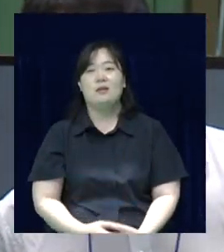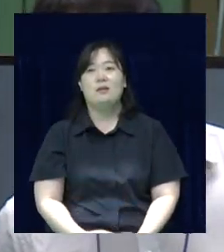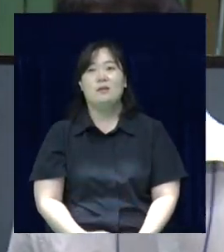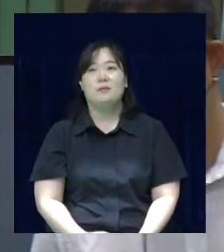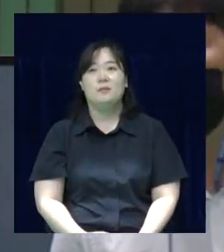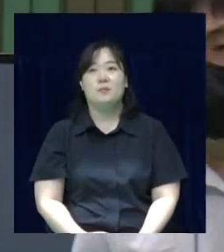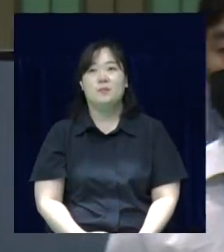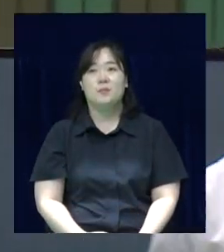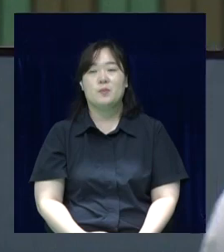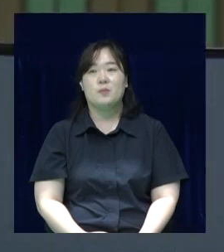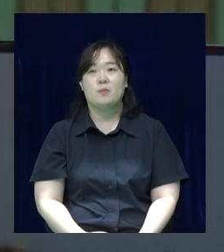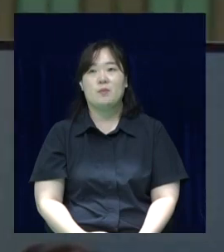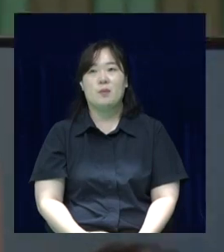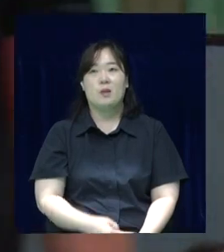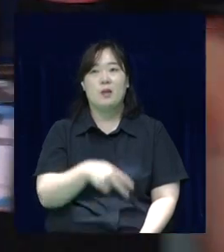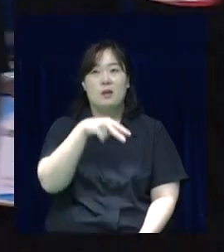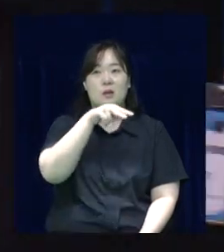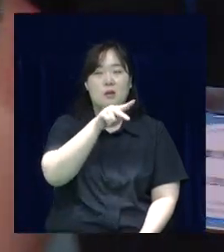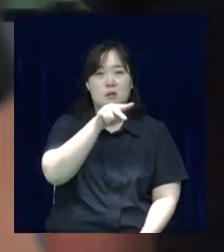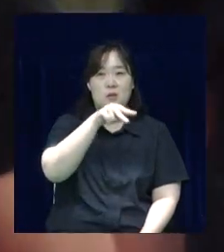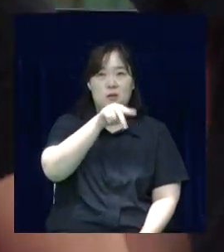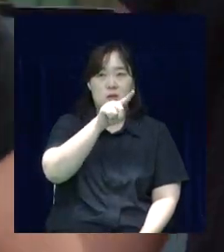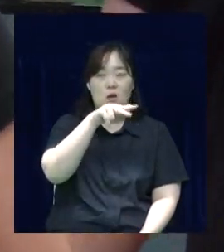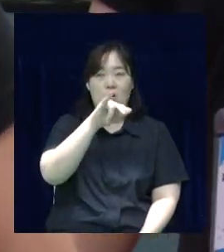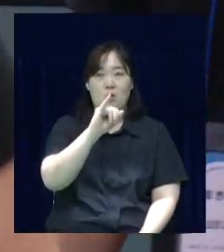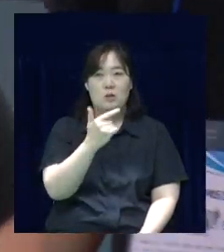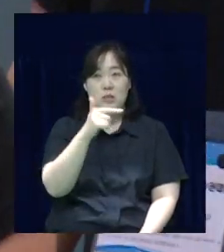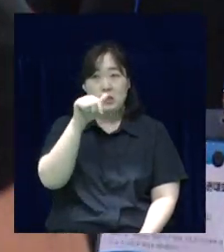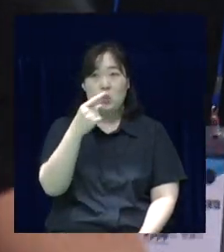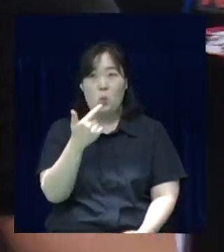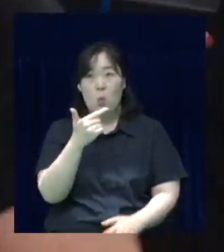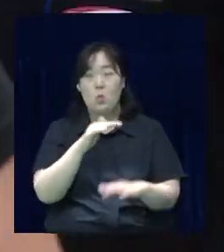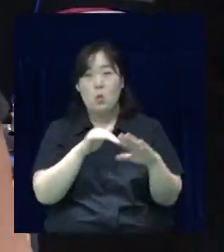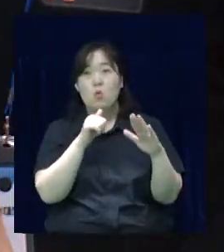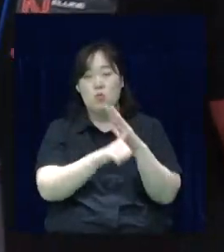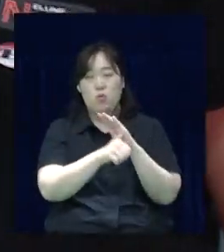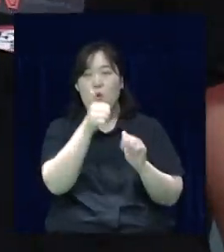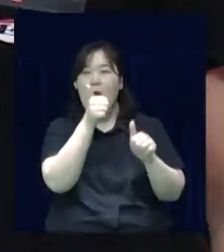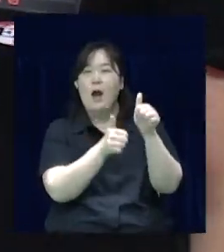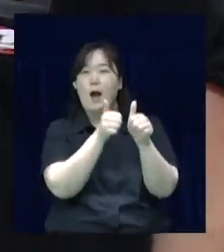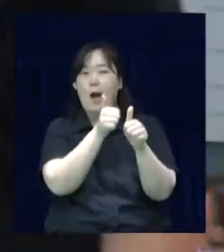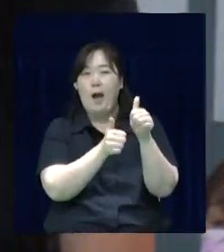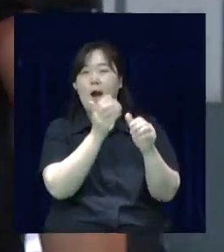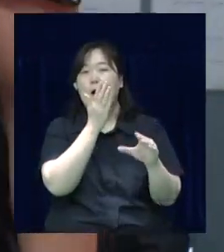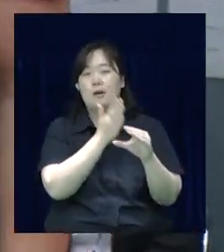지금 서진곤 선수와 이제 경합을 하고 있습니다. 네.